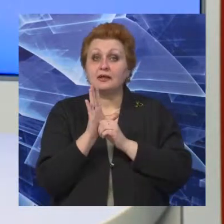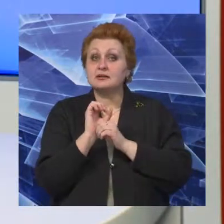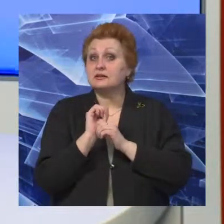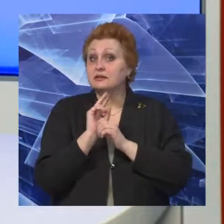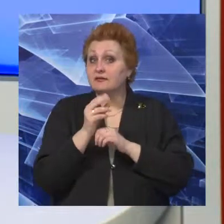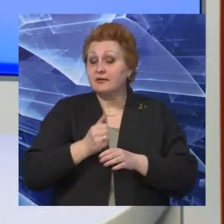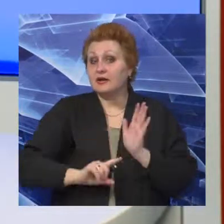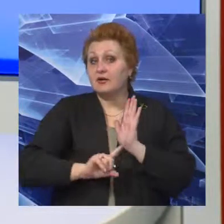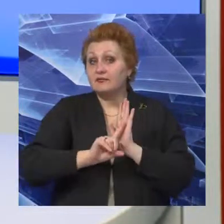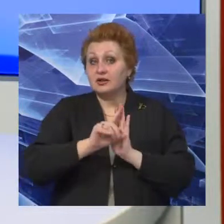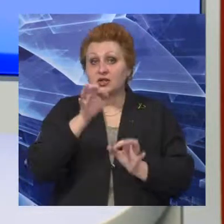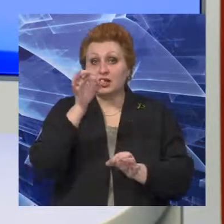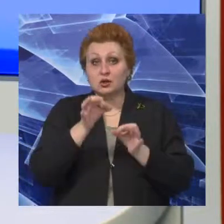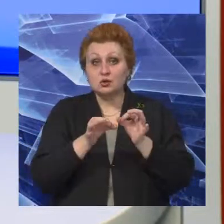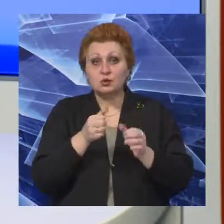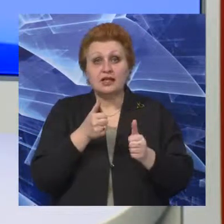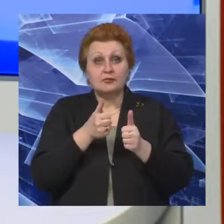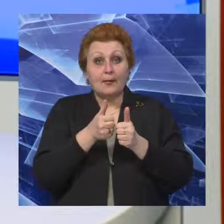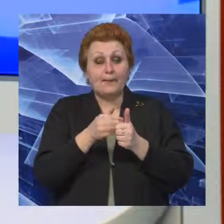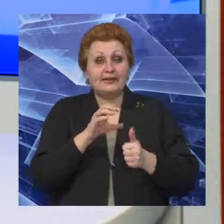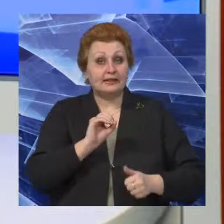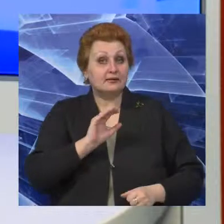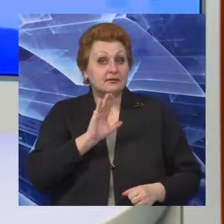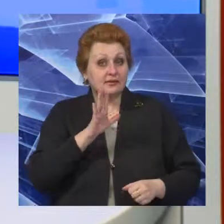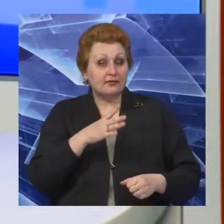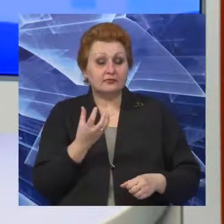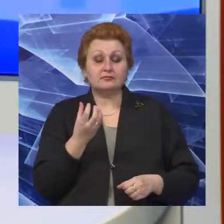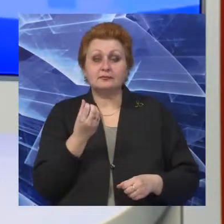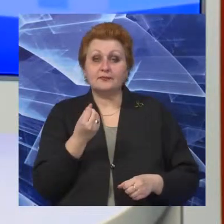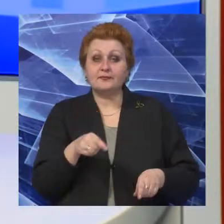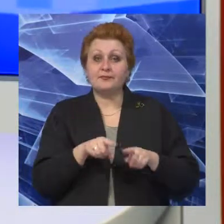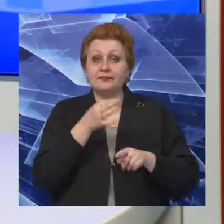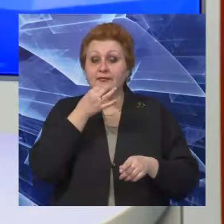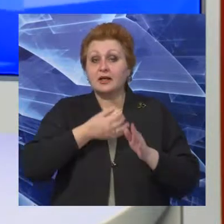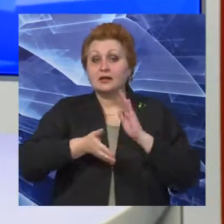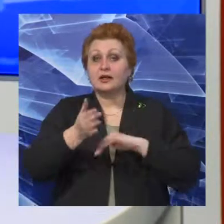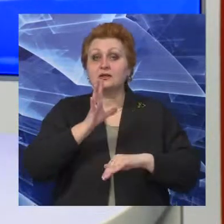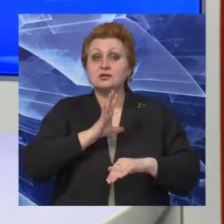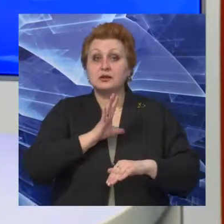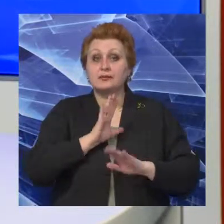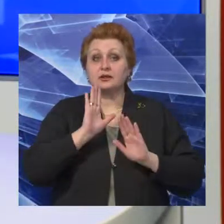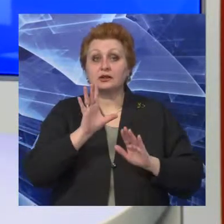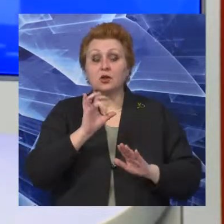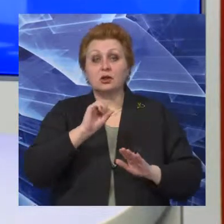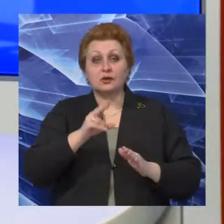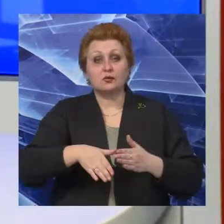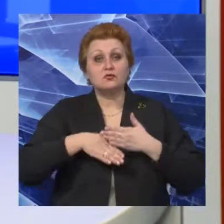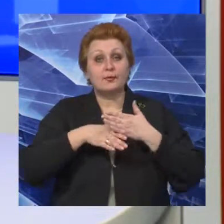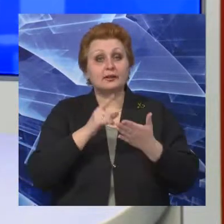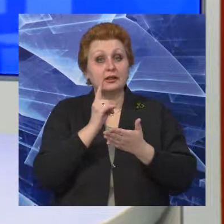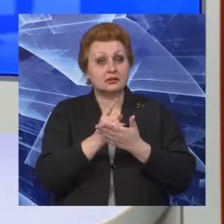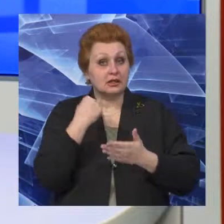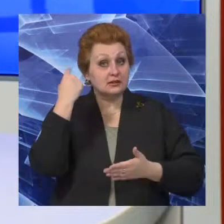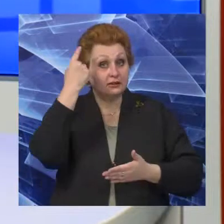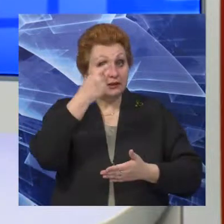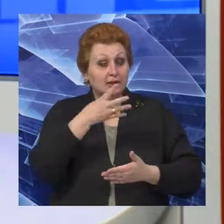15 веком. Первоначально судебным приставом или судебным исполнителем, так они еще назывались раньше, была отведена лишь роль вспомогательных